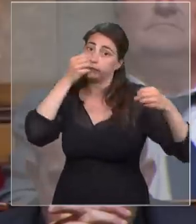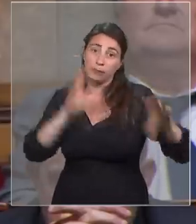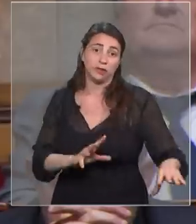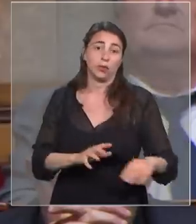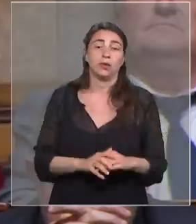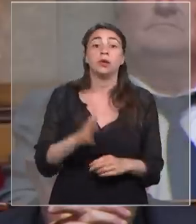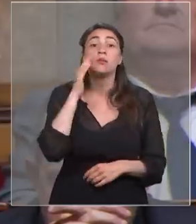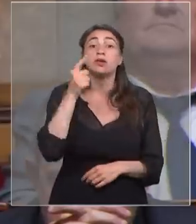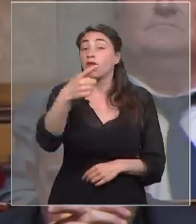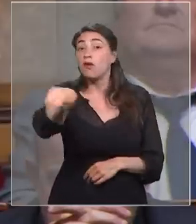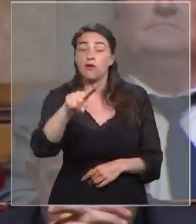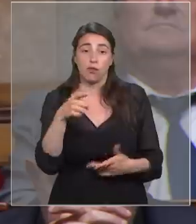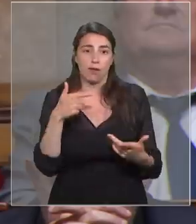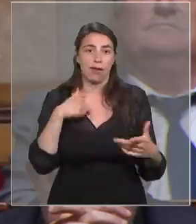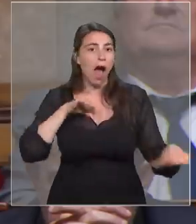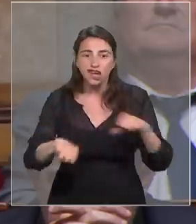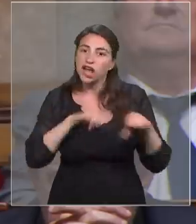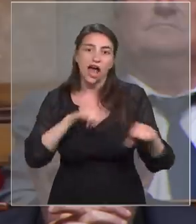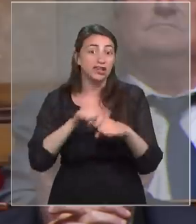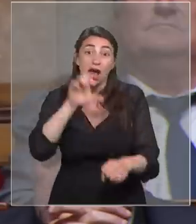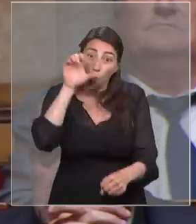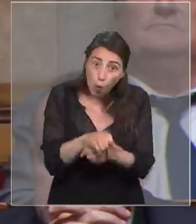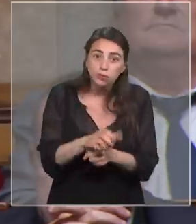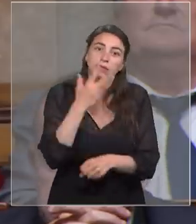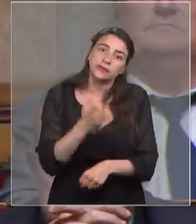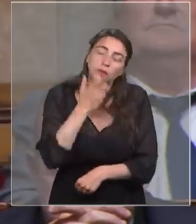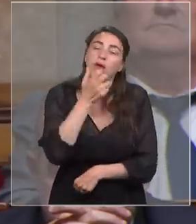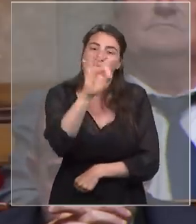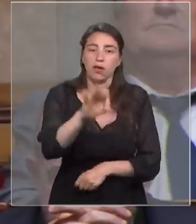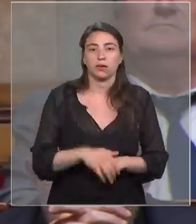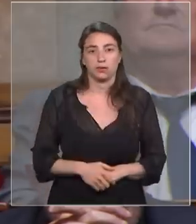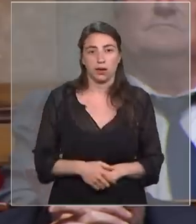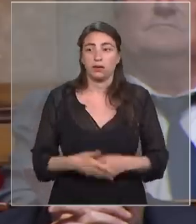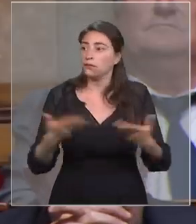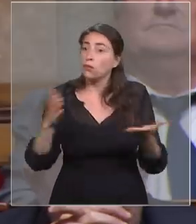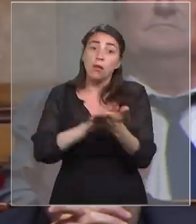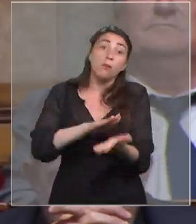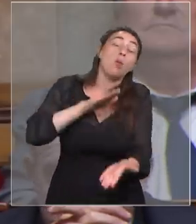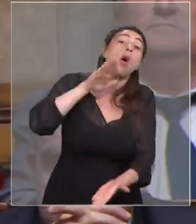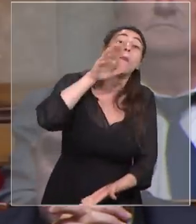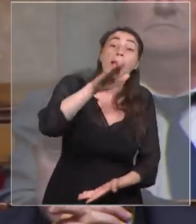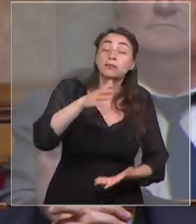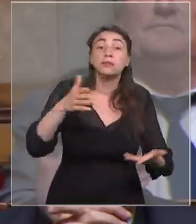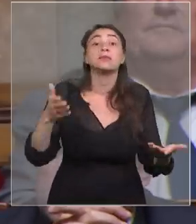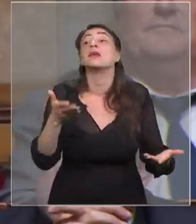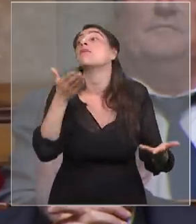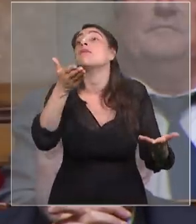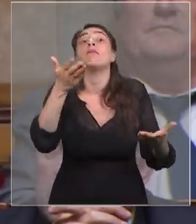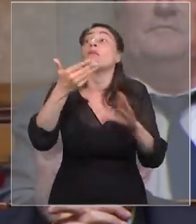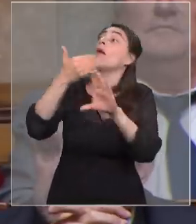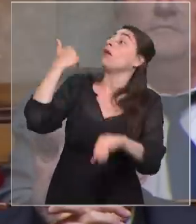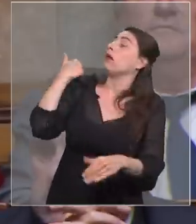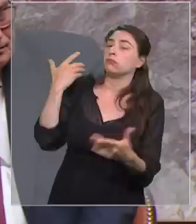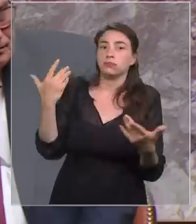relâche contre les Françaises et les Français. Madame la Première Ministre, qu'en est-il de cette promesse que le Président de la République faisait Merci à beaucoup, votre égard ? Merci, mes